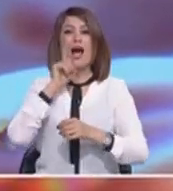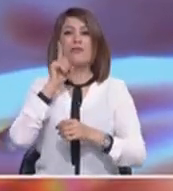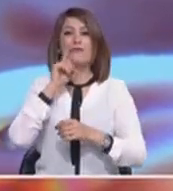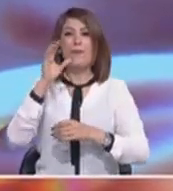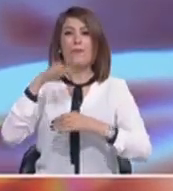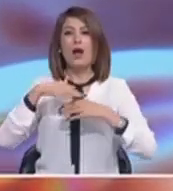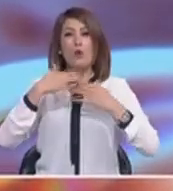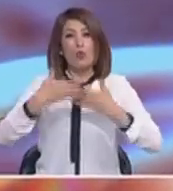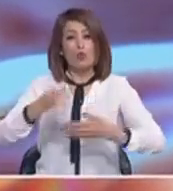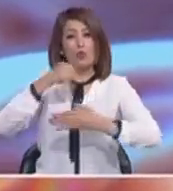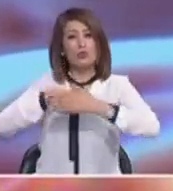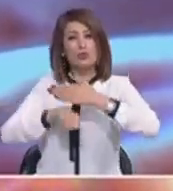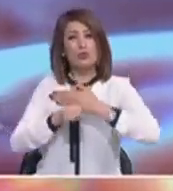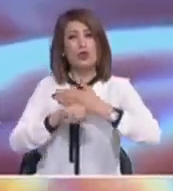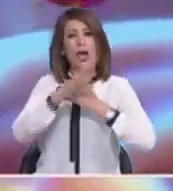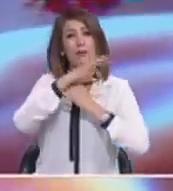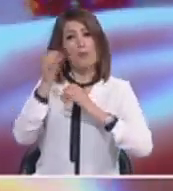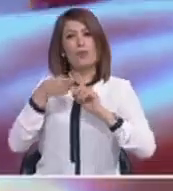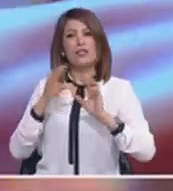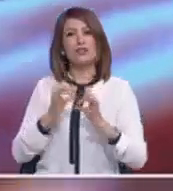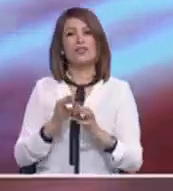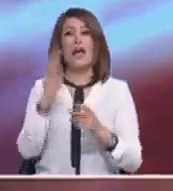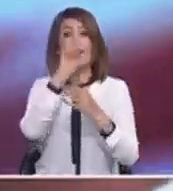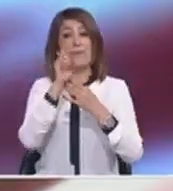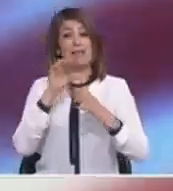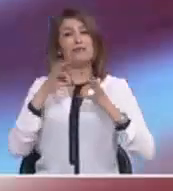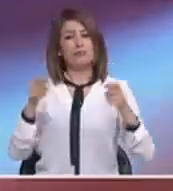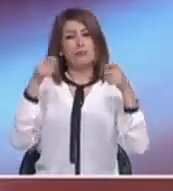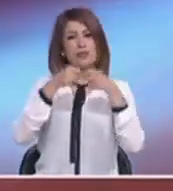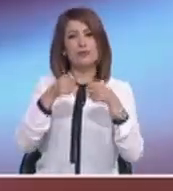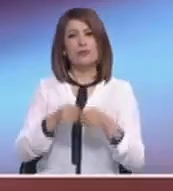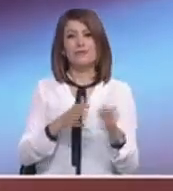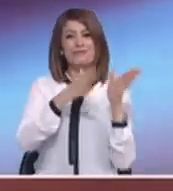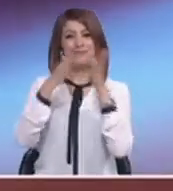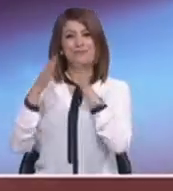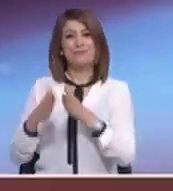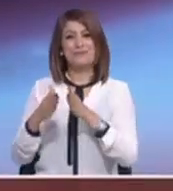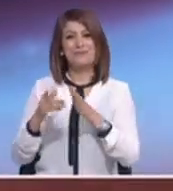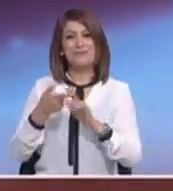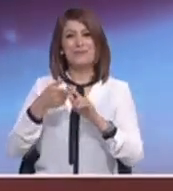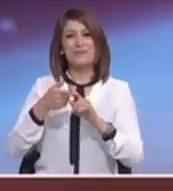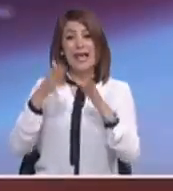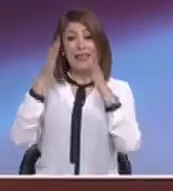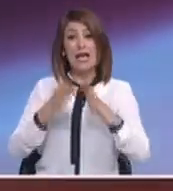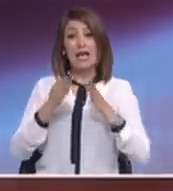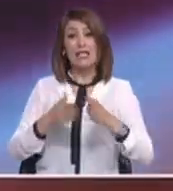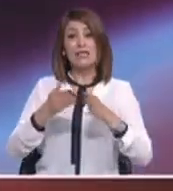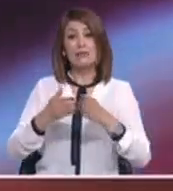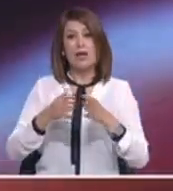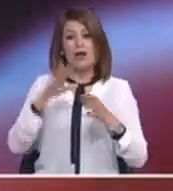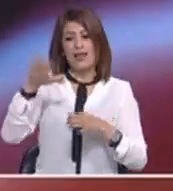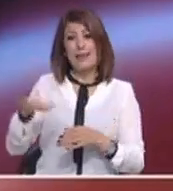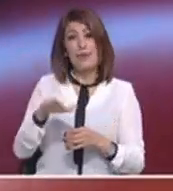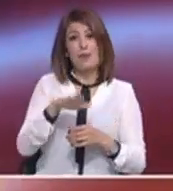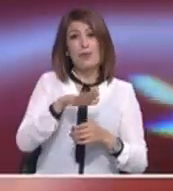الاكثر الملابس تركت قسمنا اللي تولد وقبل وقتهم